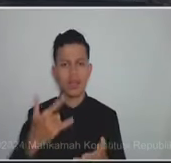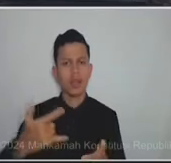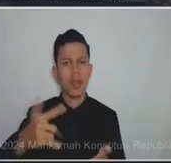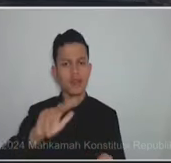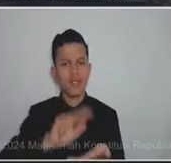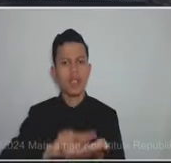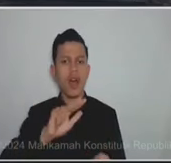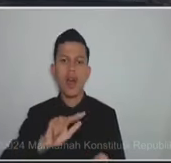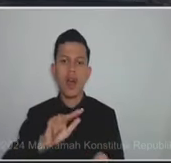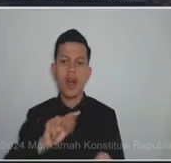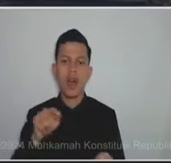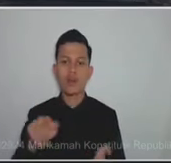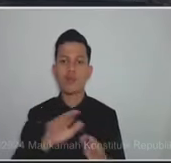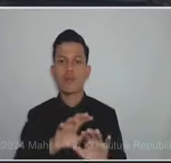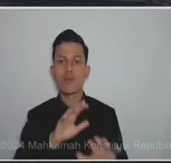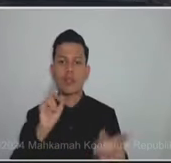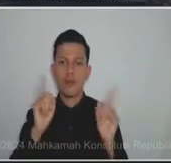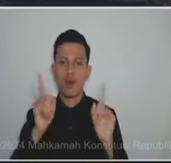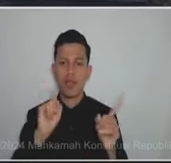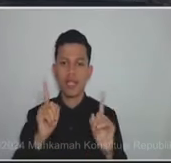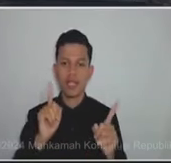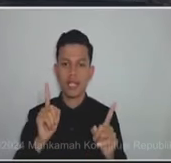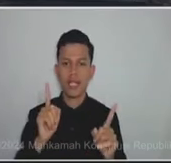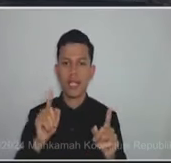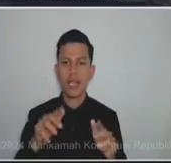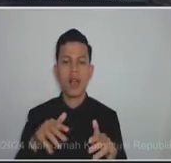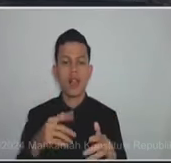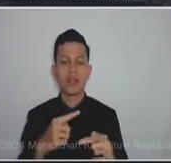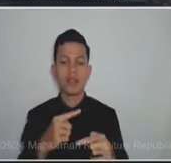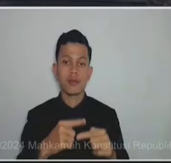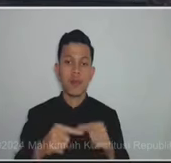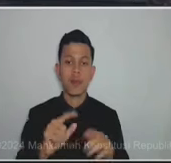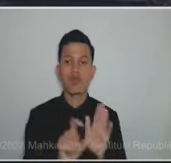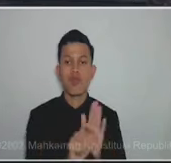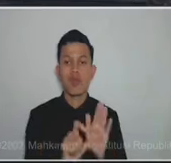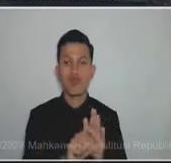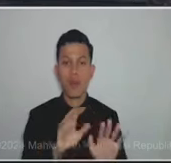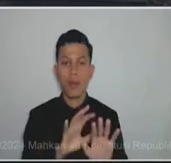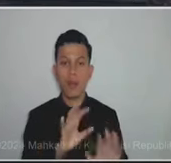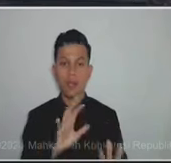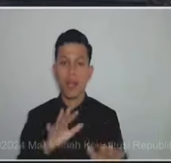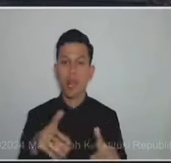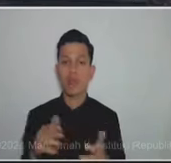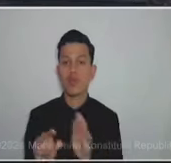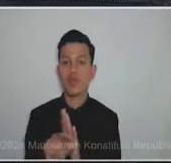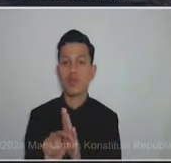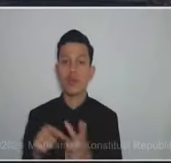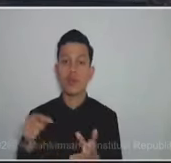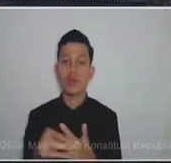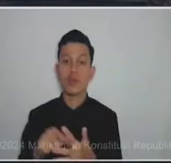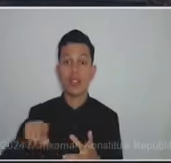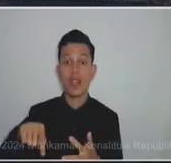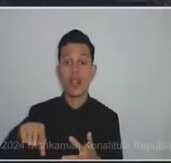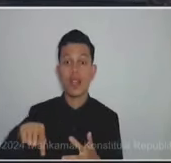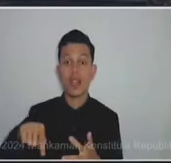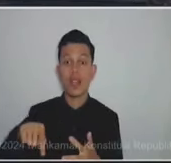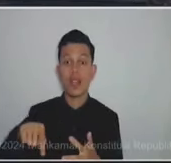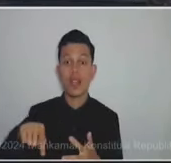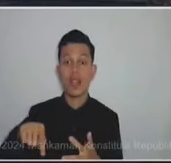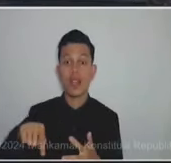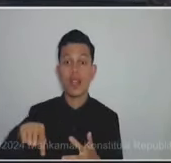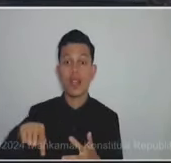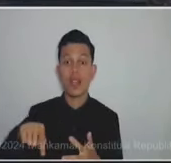eksistensinya sebagai partai politik menurut undang-undang partai politik maupun undang-undang Pemilu sampai pemiliubudukannya sesuai dengan thresold dan pesyaratnya akan ditentukan ke depan oleh